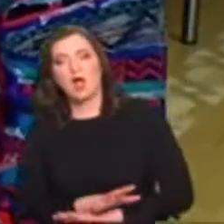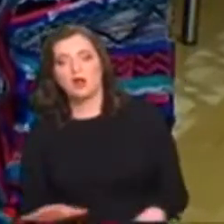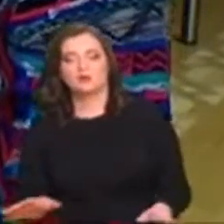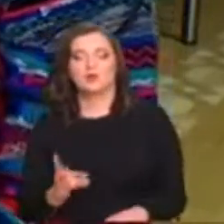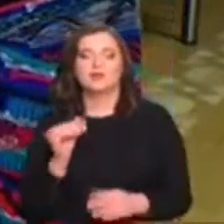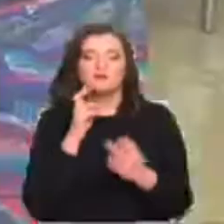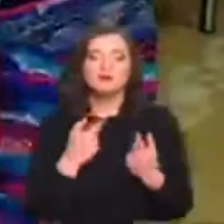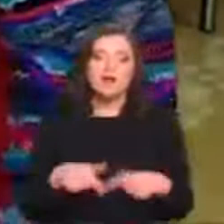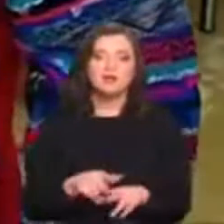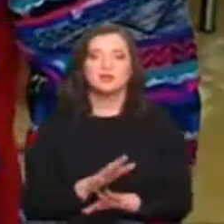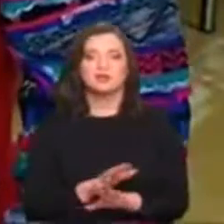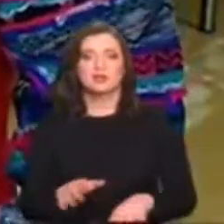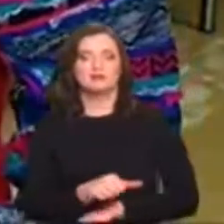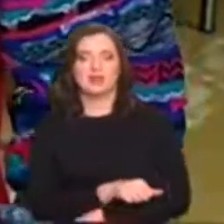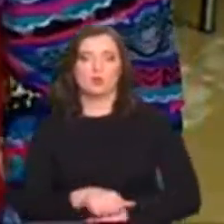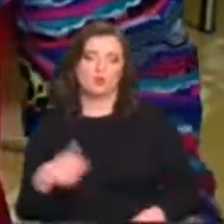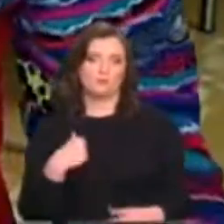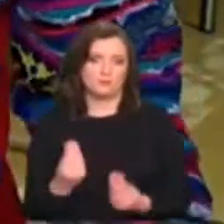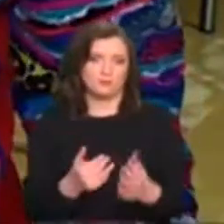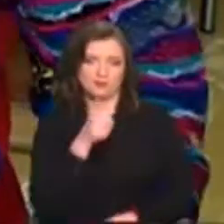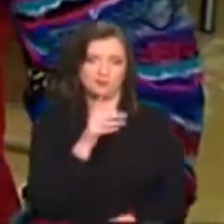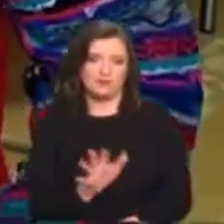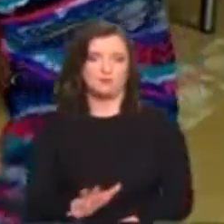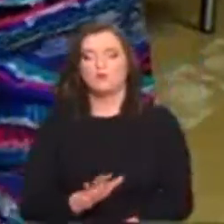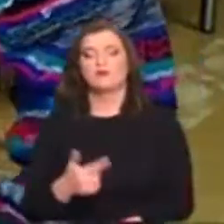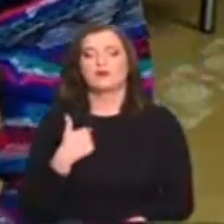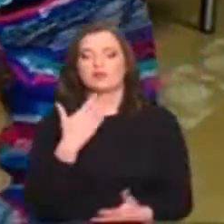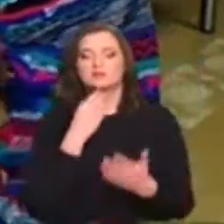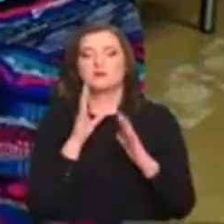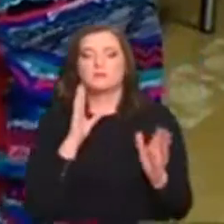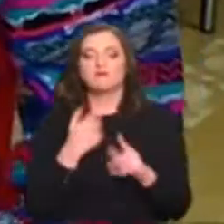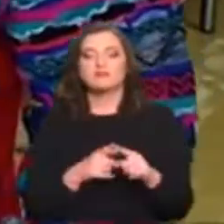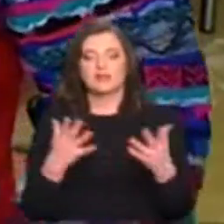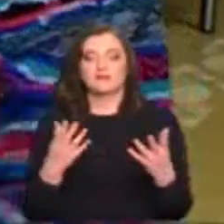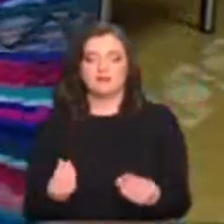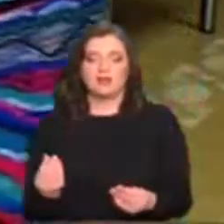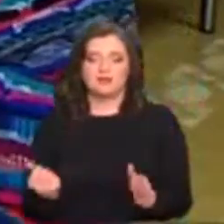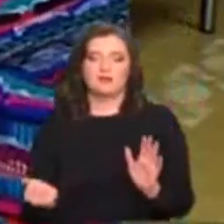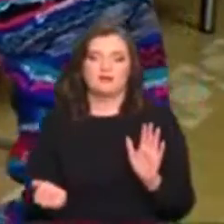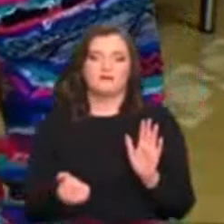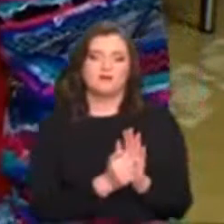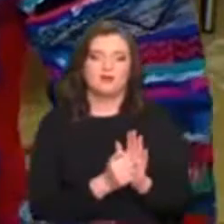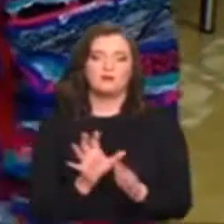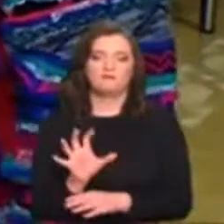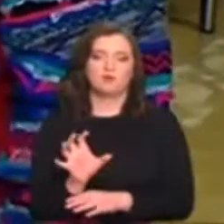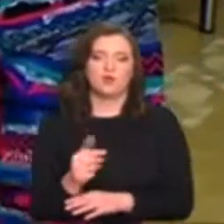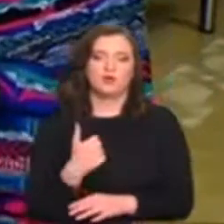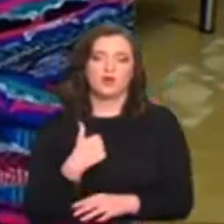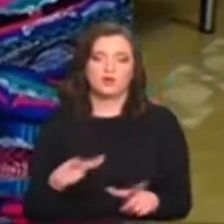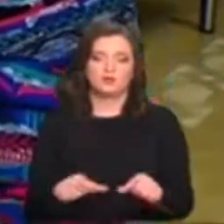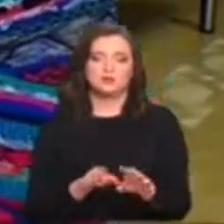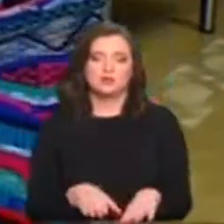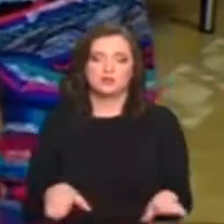країні, ні за кордоном. Просто в цей же час я в себе на Фейсбуці прямо в цей день викладаю фотографії, як я там з